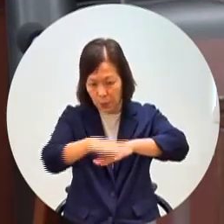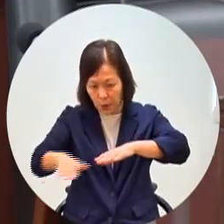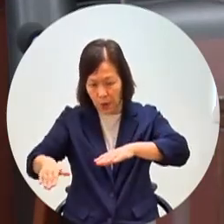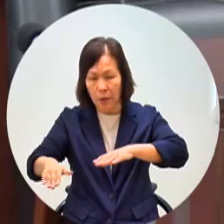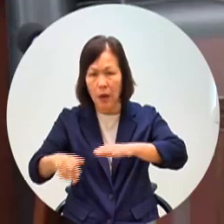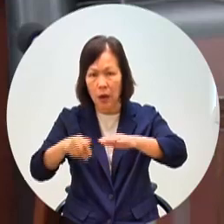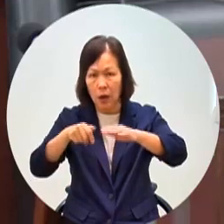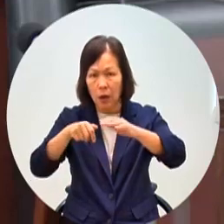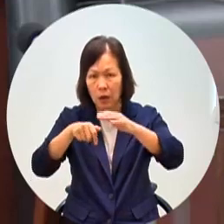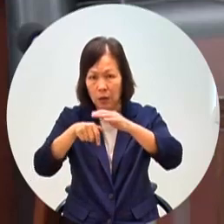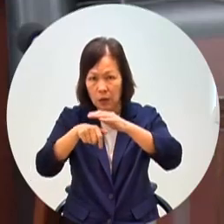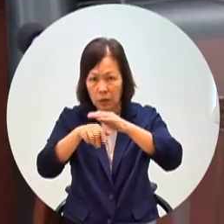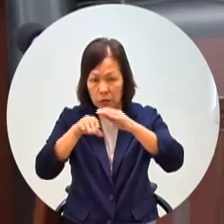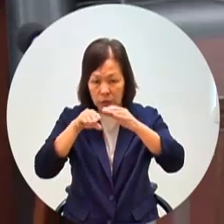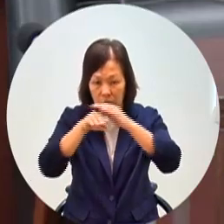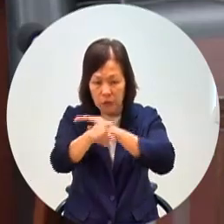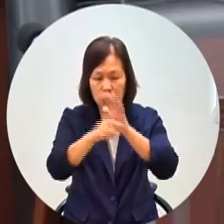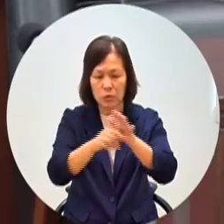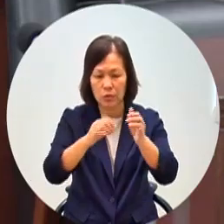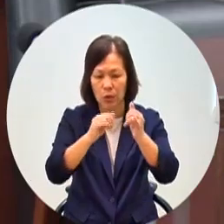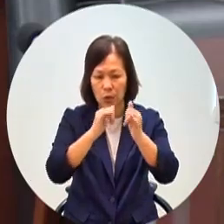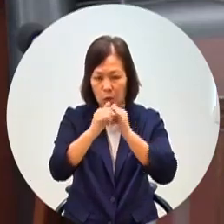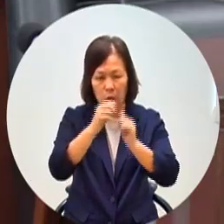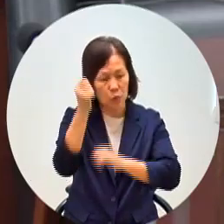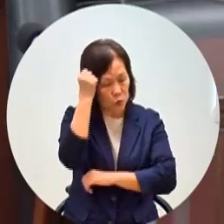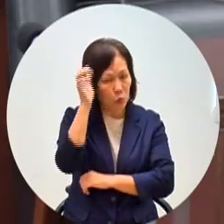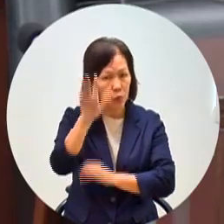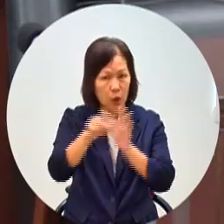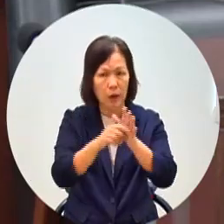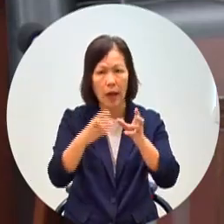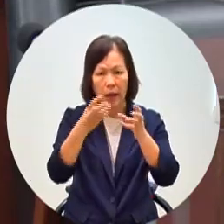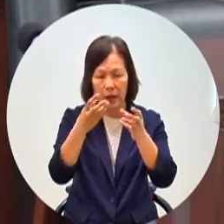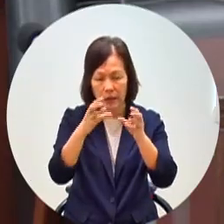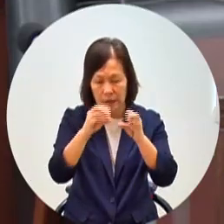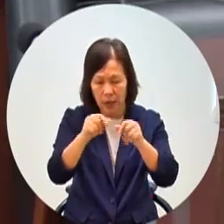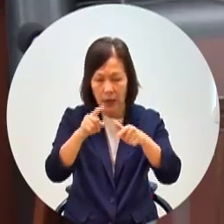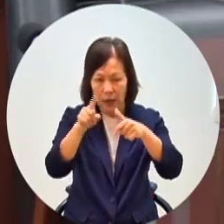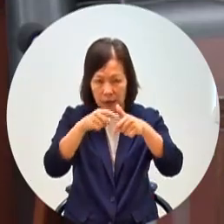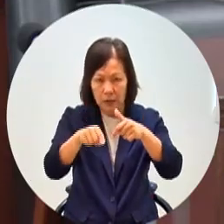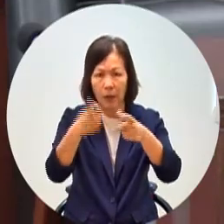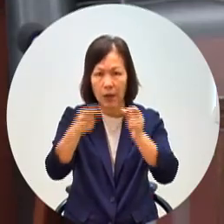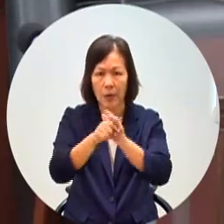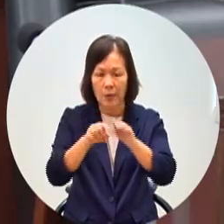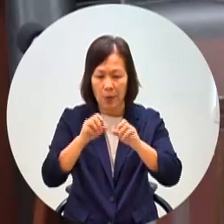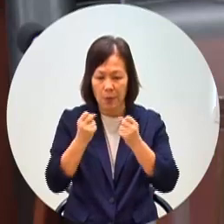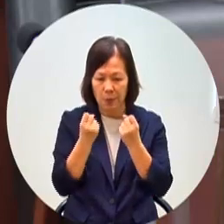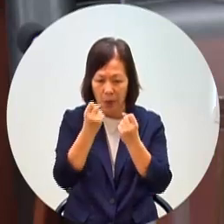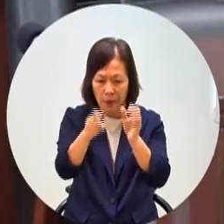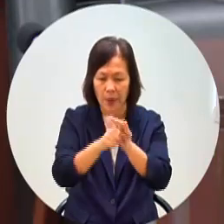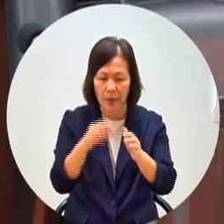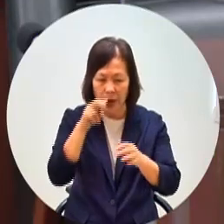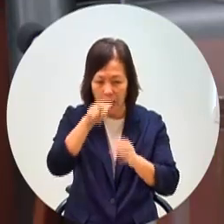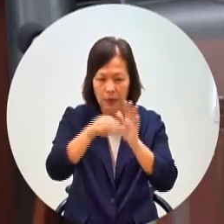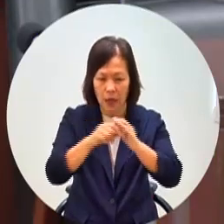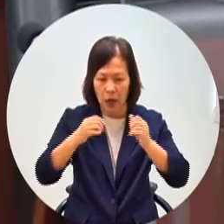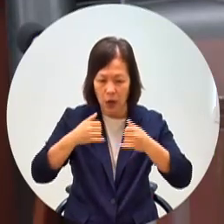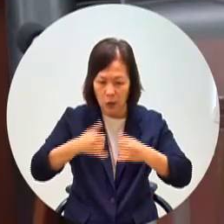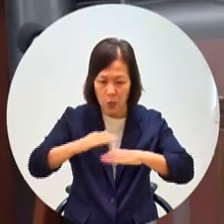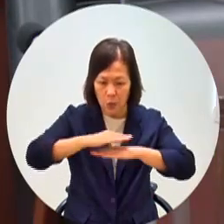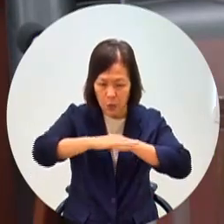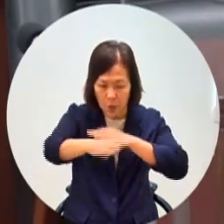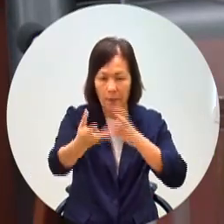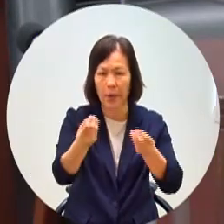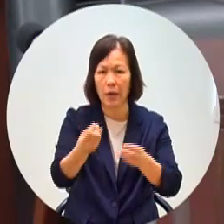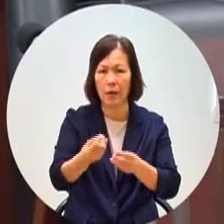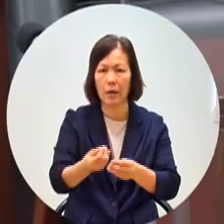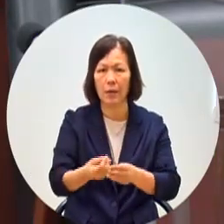就是所有的住户，但是你看它也是砂石化了，一个搞了一个看不到楼底啊，就看不到柏油了，